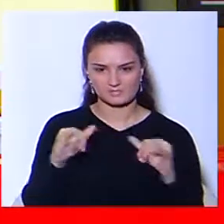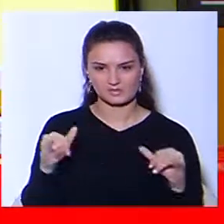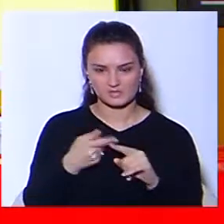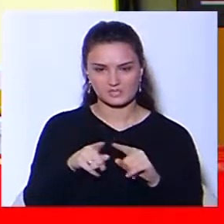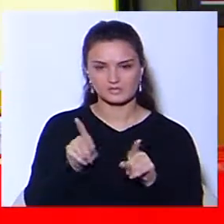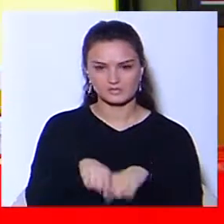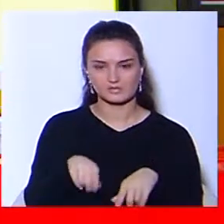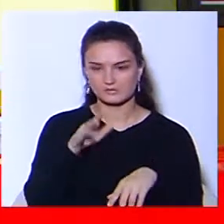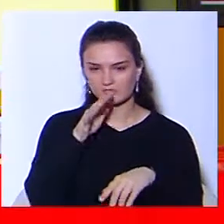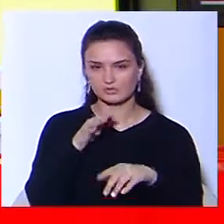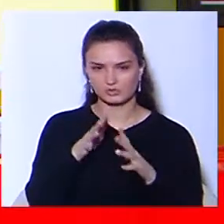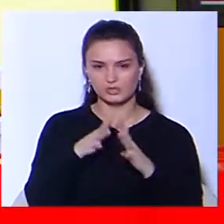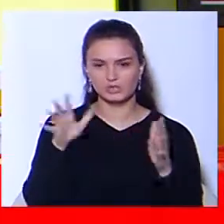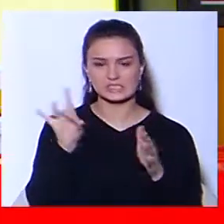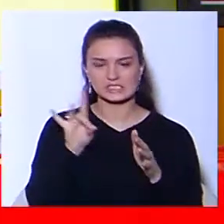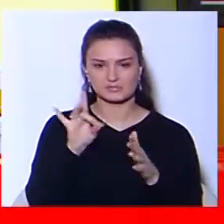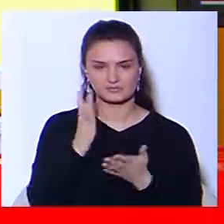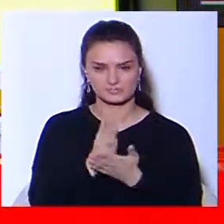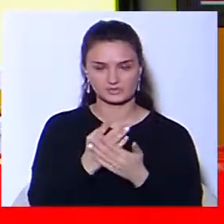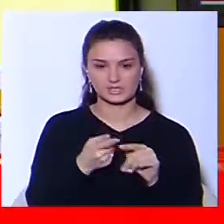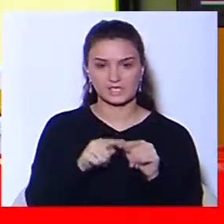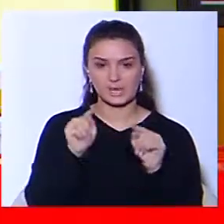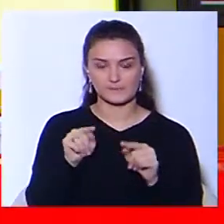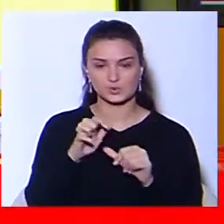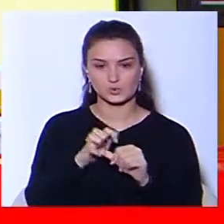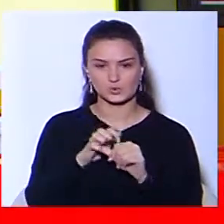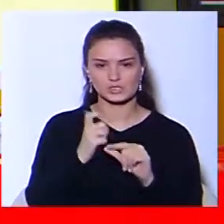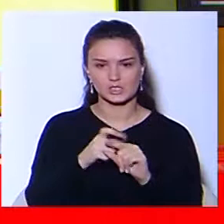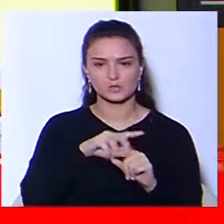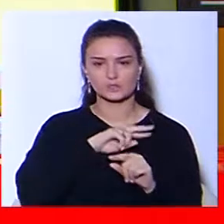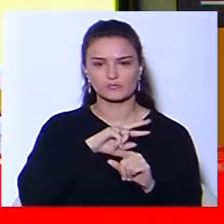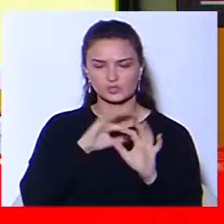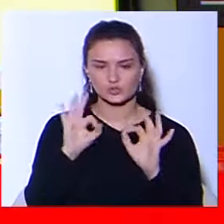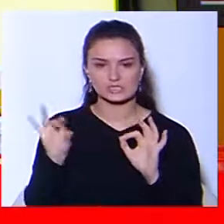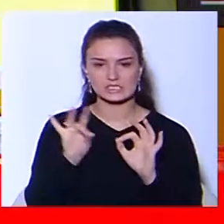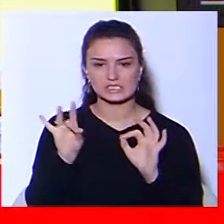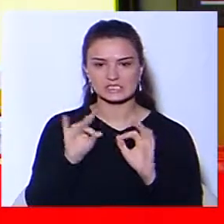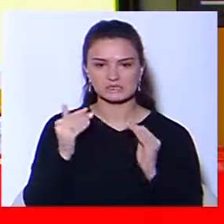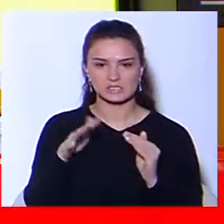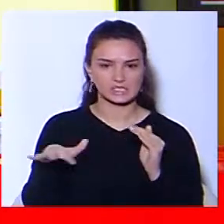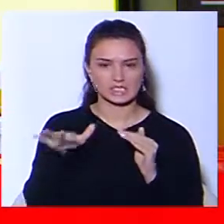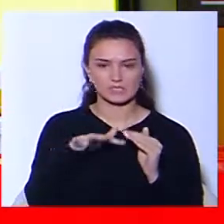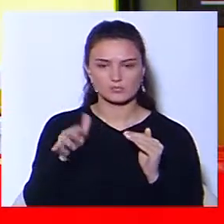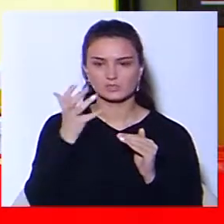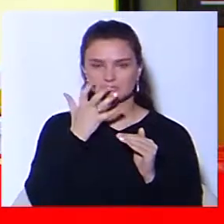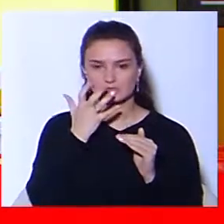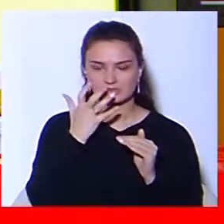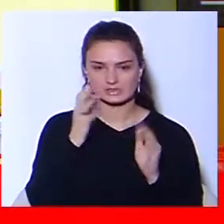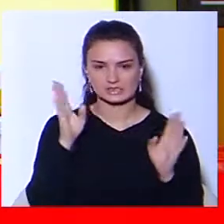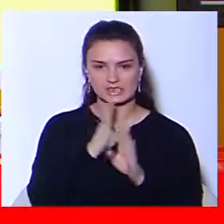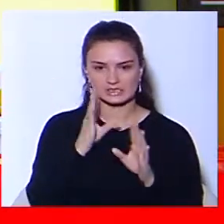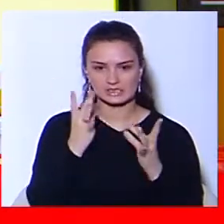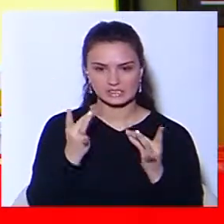ასევე შეიცავს დიდი რაოდენობით ცხიმს და აი ამ სოკოს ძალიან უყვარს სწორედ ცხიმიანი გარემო, თბილი,